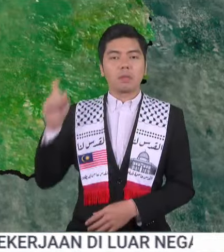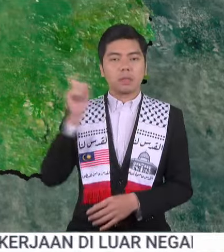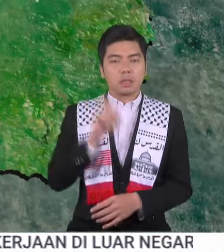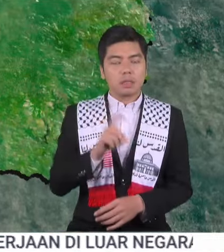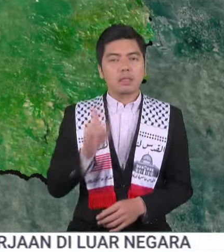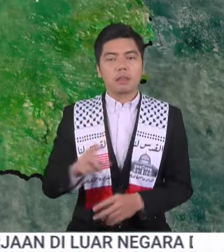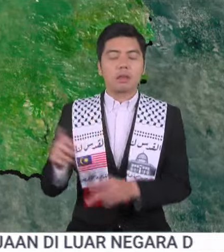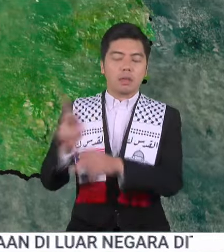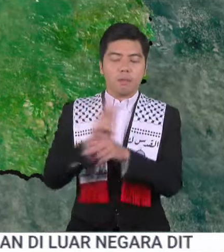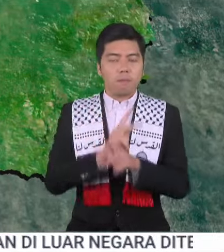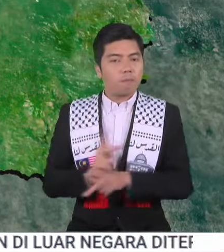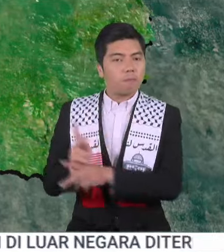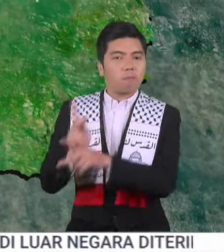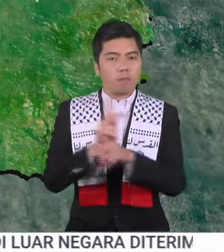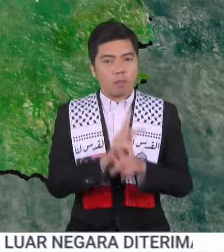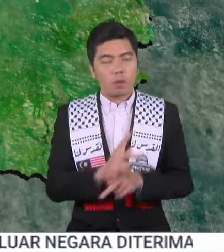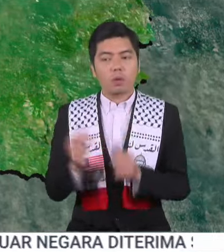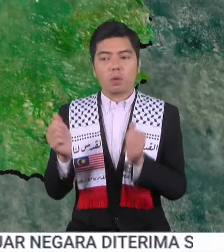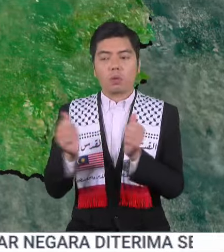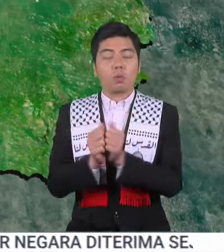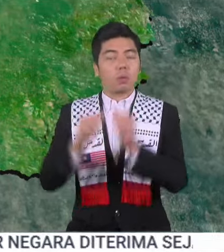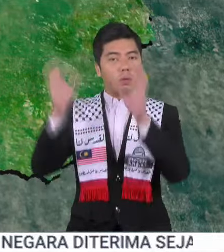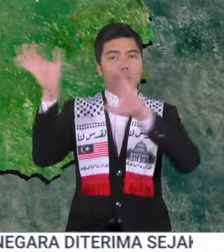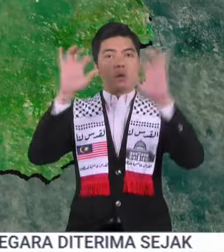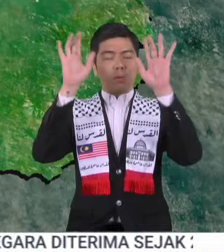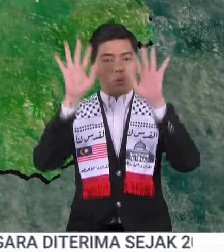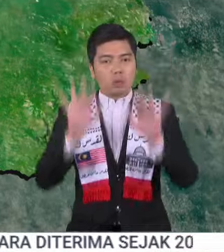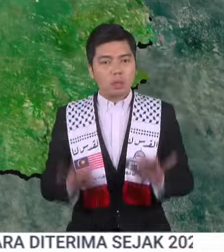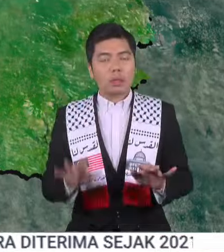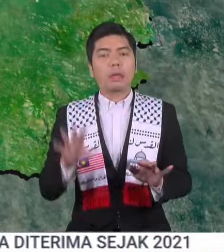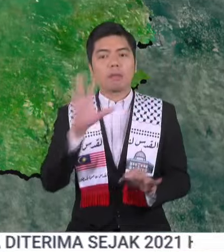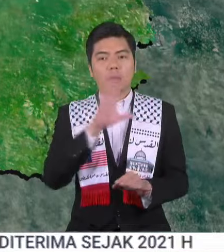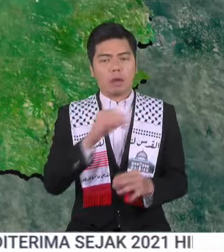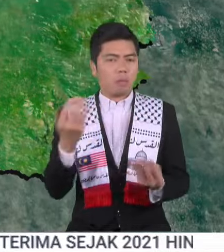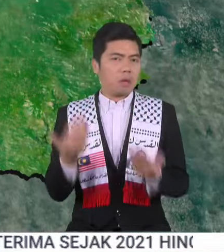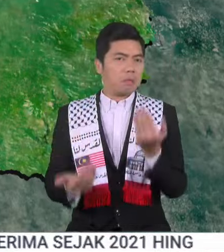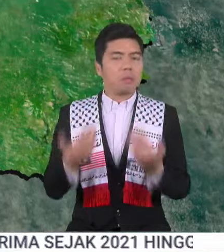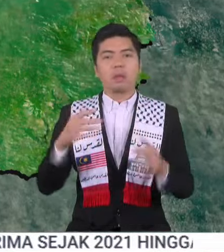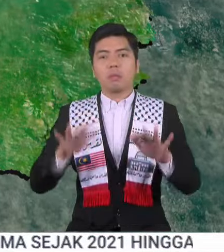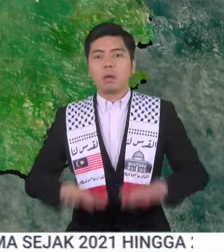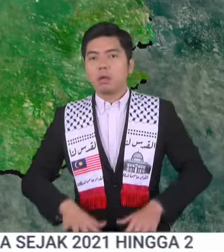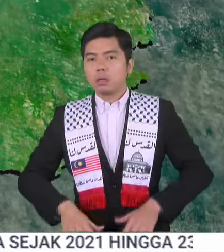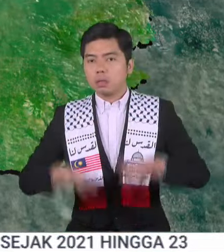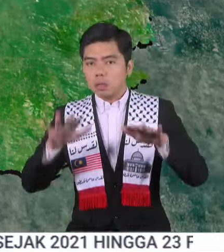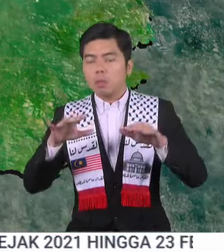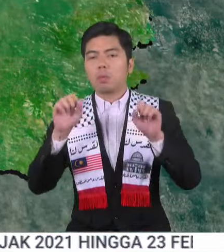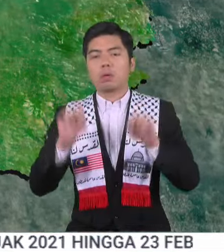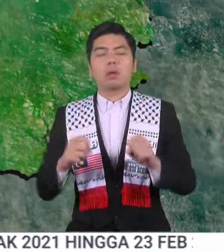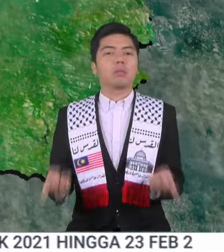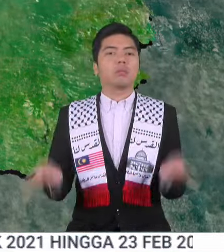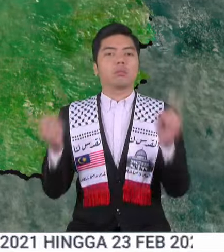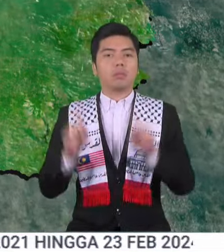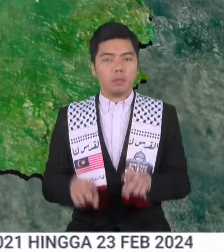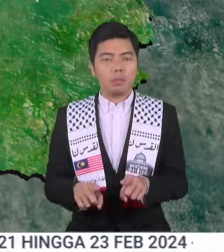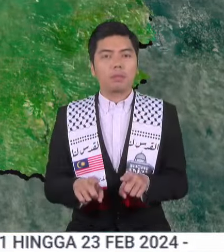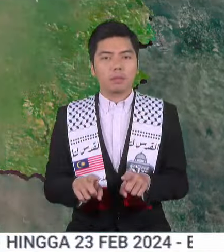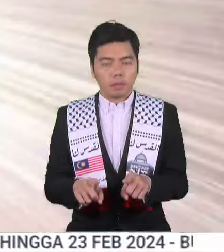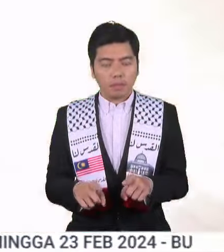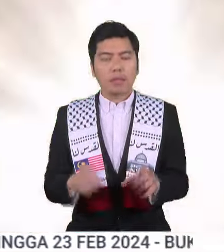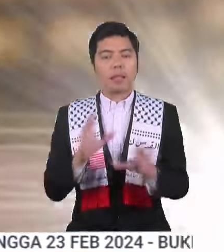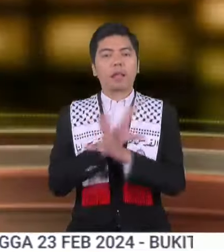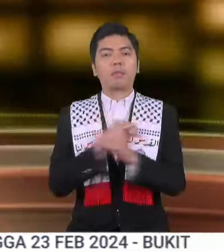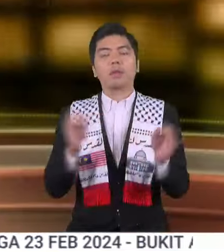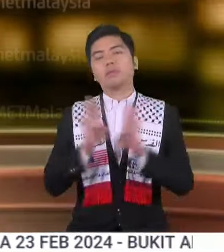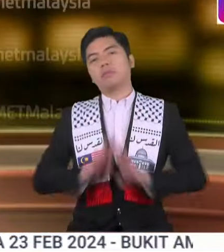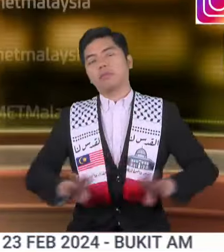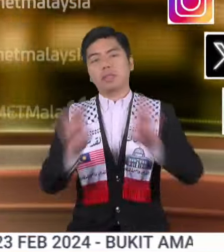sentiasa berjaga-jaga dengan keadaan hujan dan juga potensi banjir yang masih lagi boleh berlaku. Baiklah, sekian